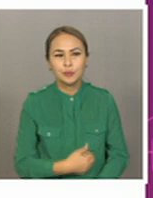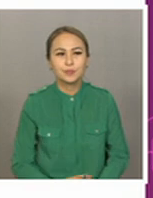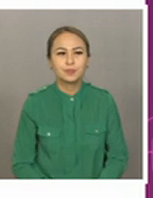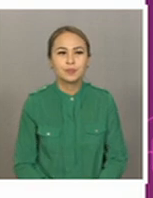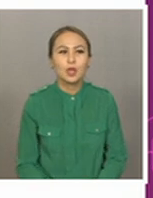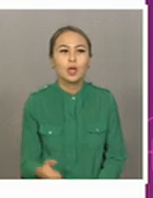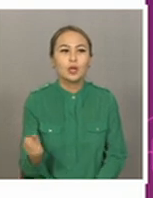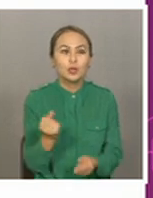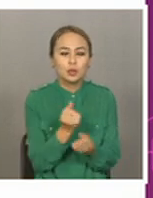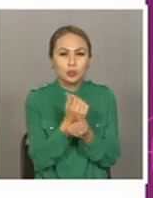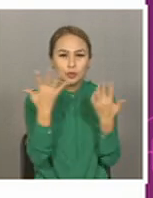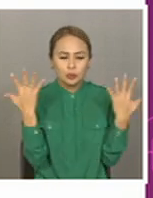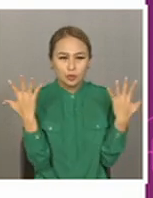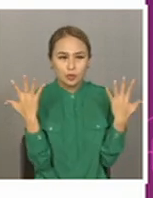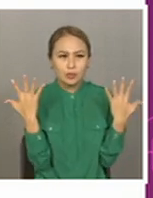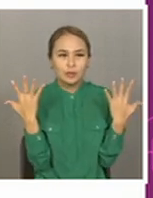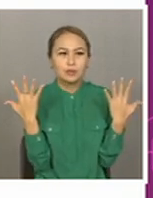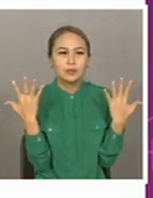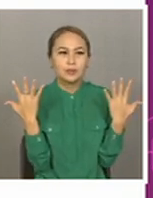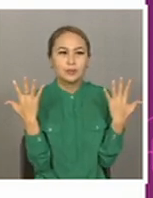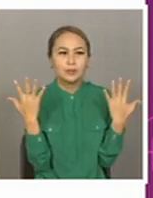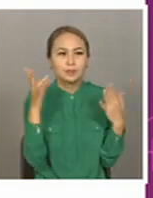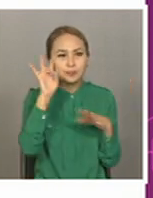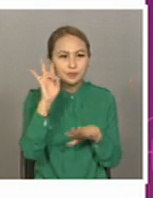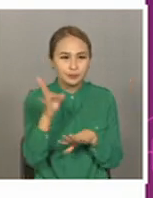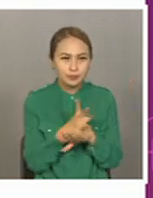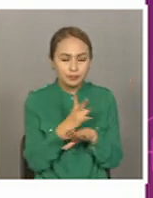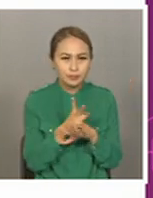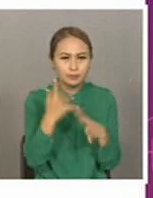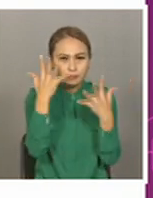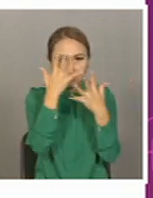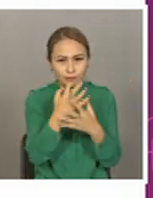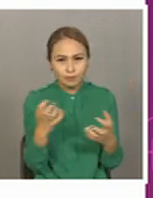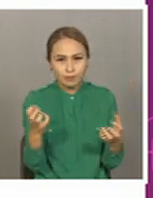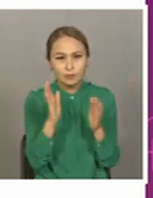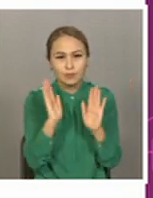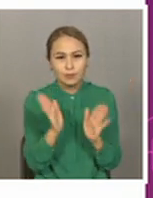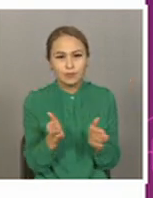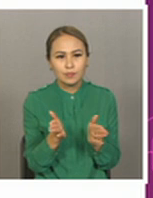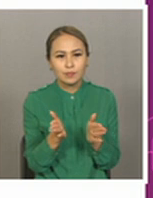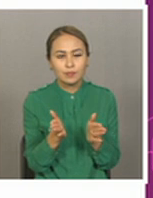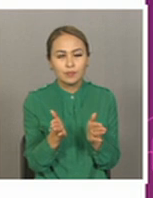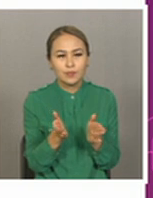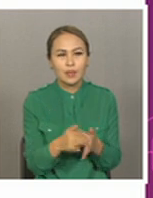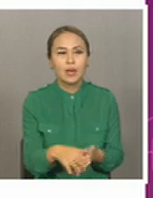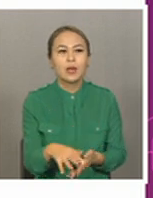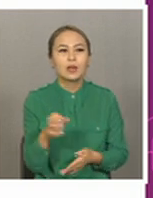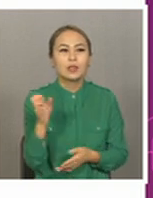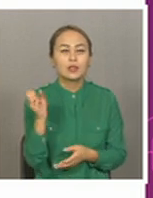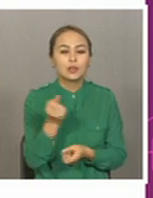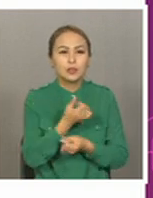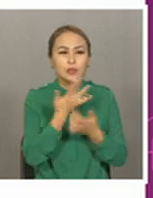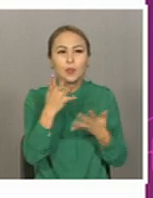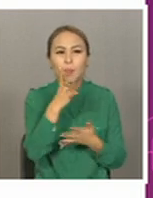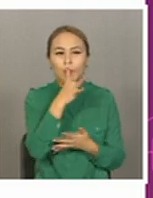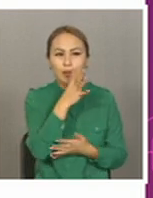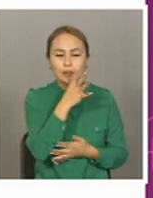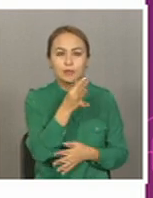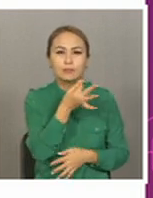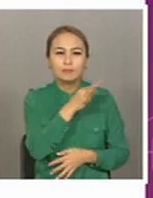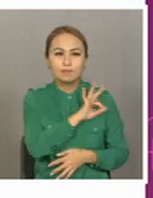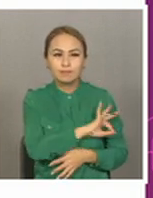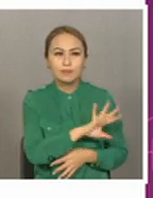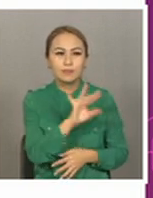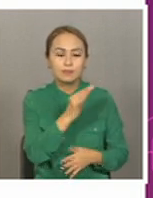Күндіз жарық, түнде қараңғы болады. Күндіз уақытты өнімді